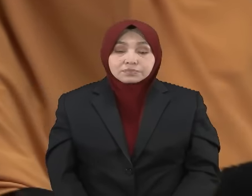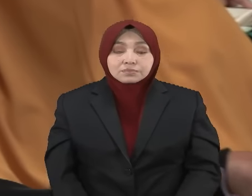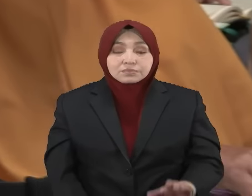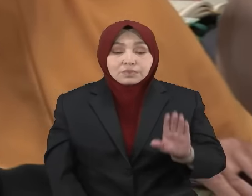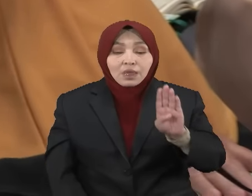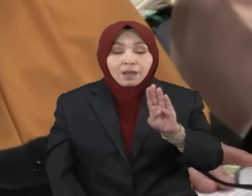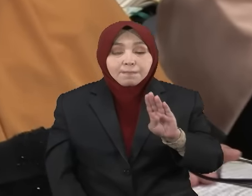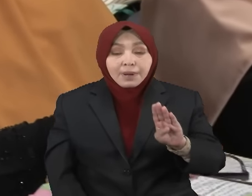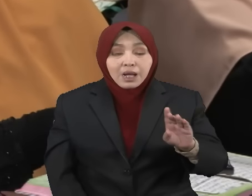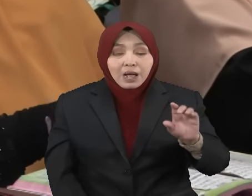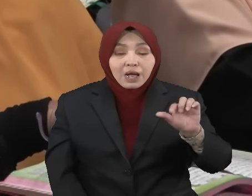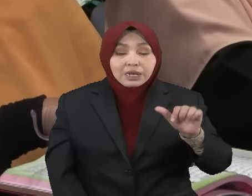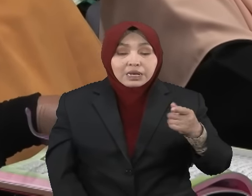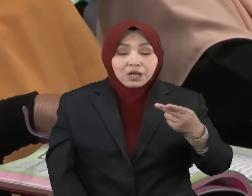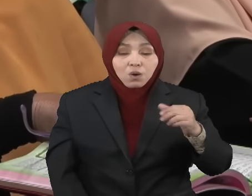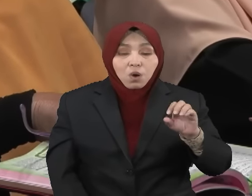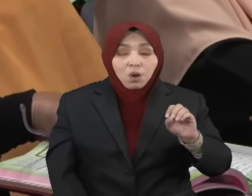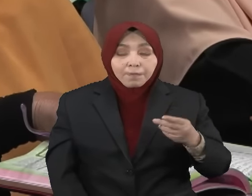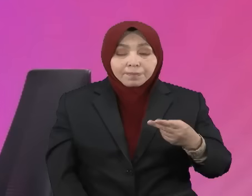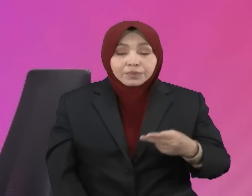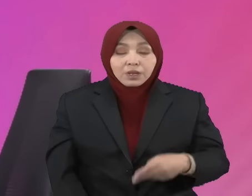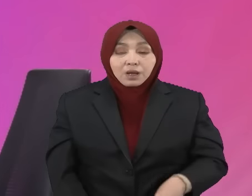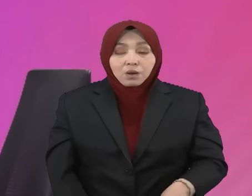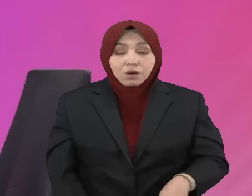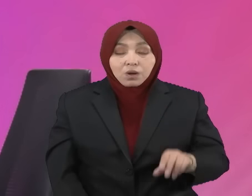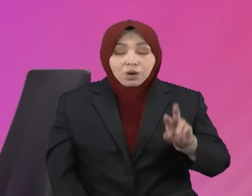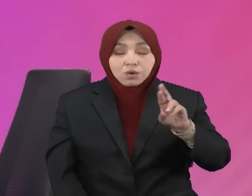بالغة بالغة حجة